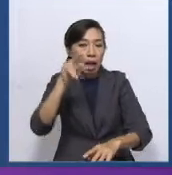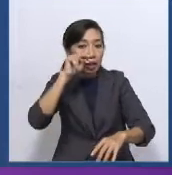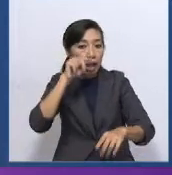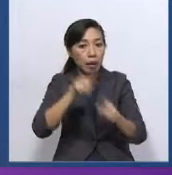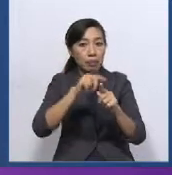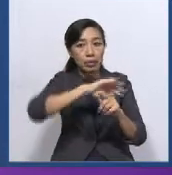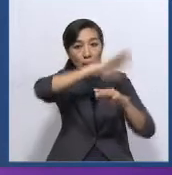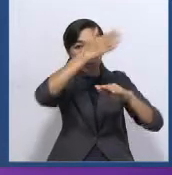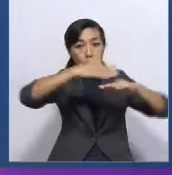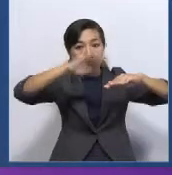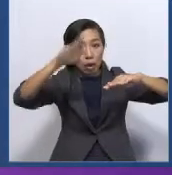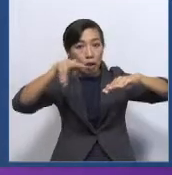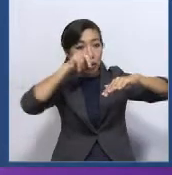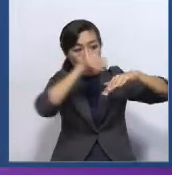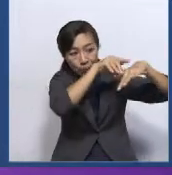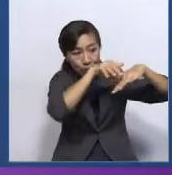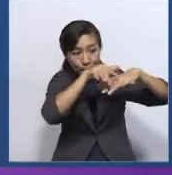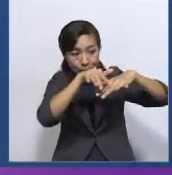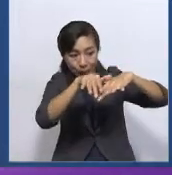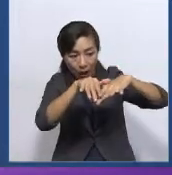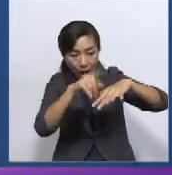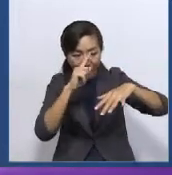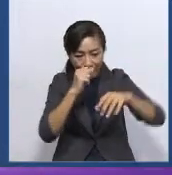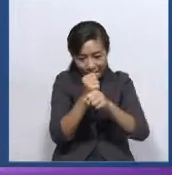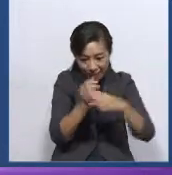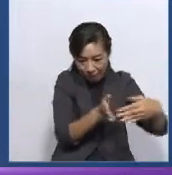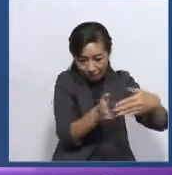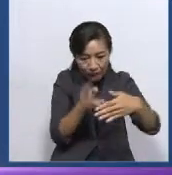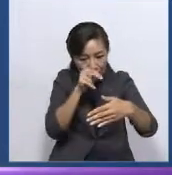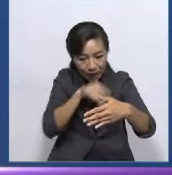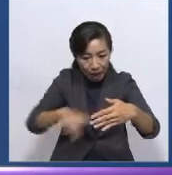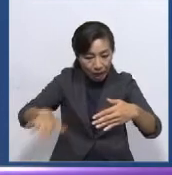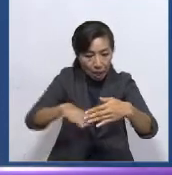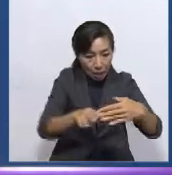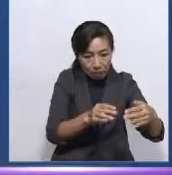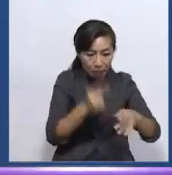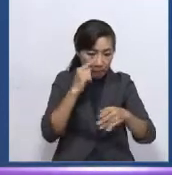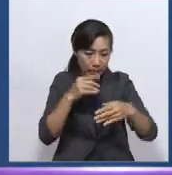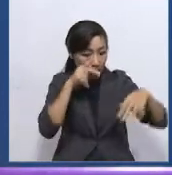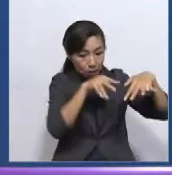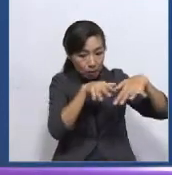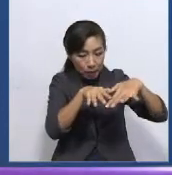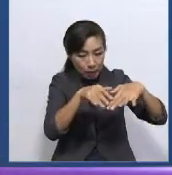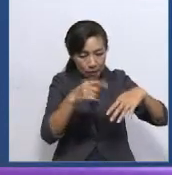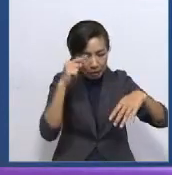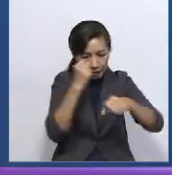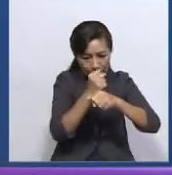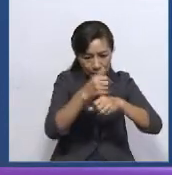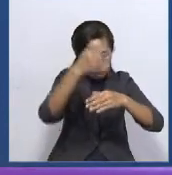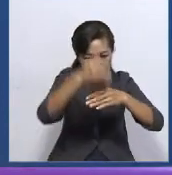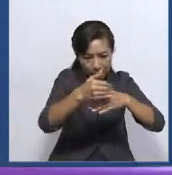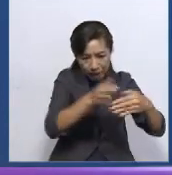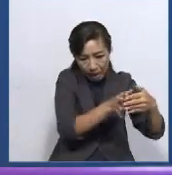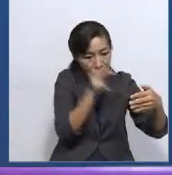จากที่สูงต้อนไปเข้าแก้มลิงเก็บน้ำแล้วก็เข้าไปสระประจำไร่นาแล้วก็เข้าสู่แหล่งน้ำชุมชนทำ